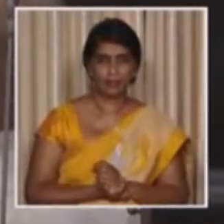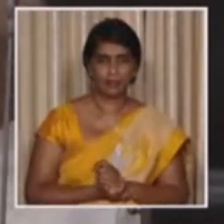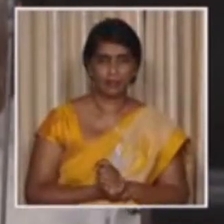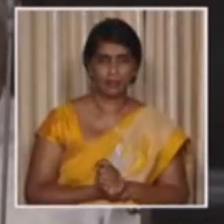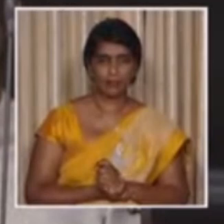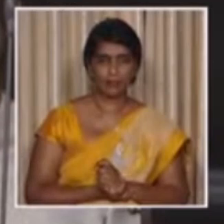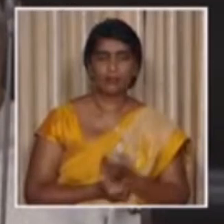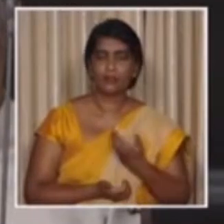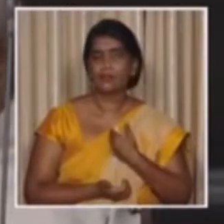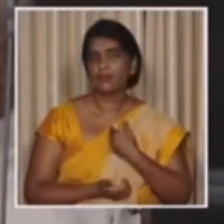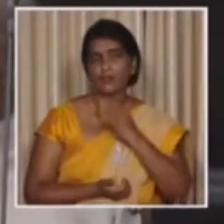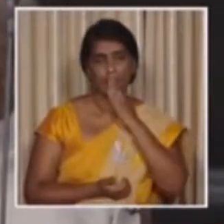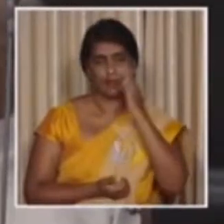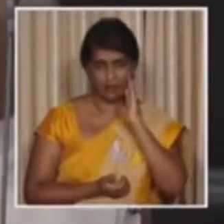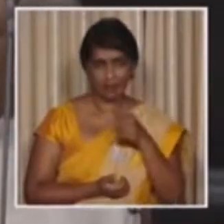මංම සාමාන්‍යයෙන්